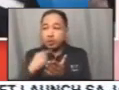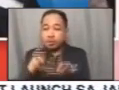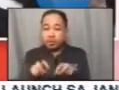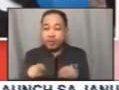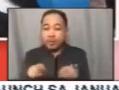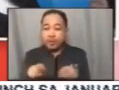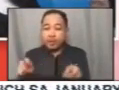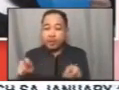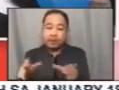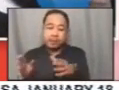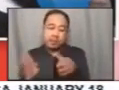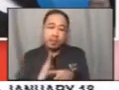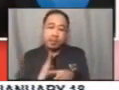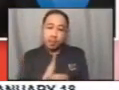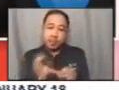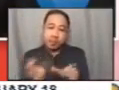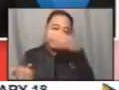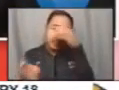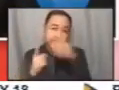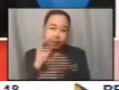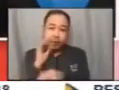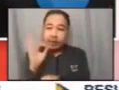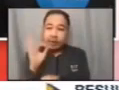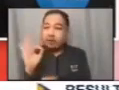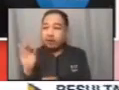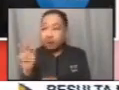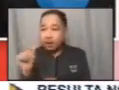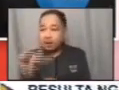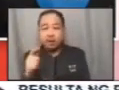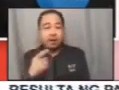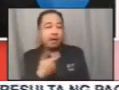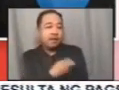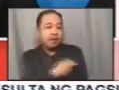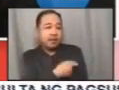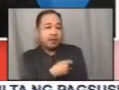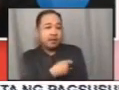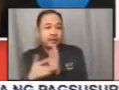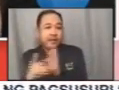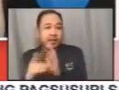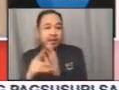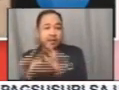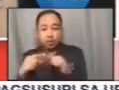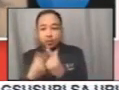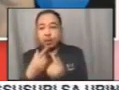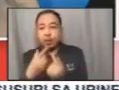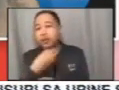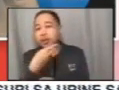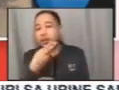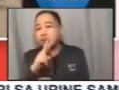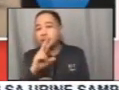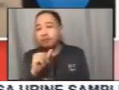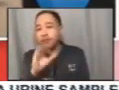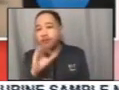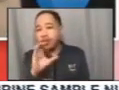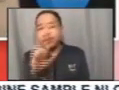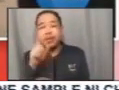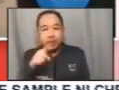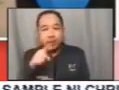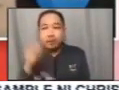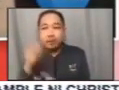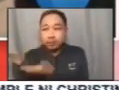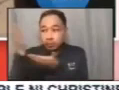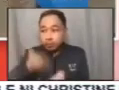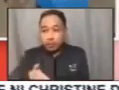ang history lang ng Department of Health, nakakapagbakuna lang kami ng mga 9 to 12 billion annually,